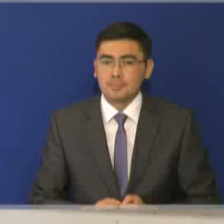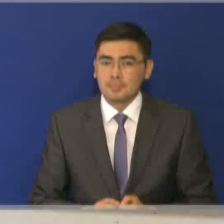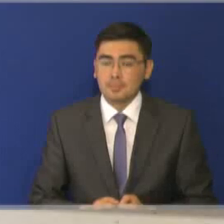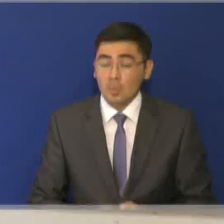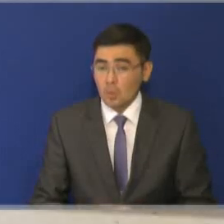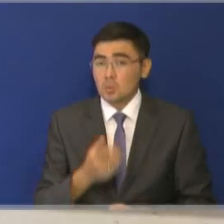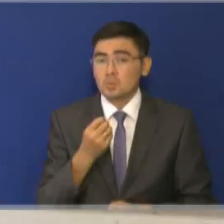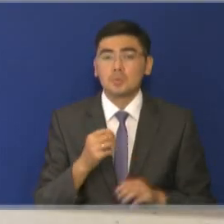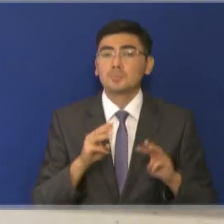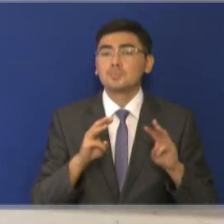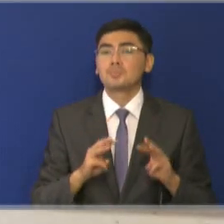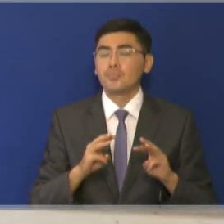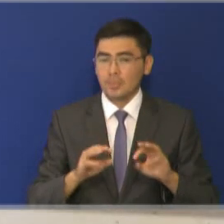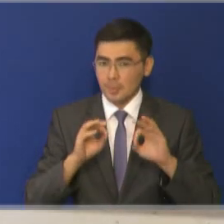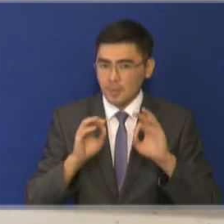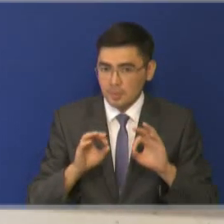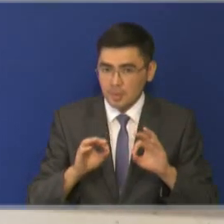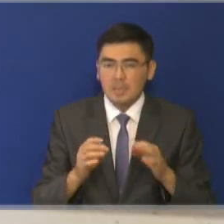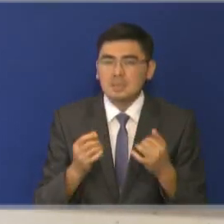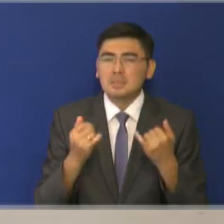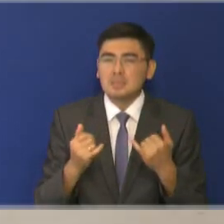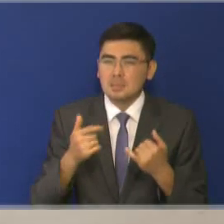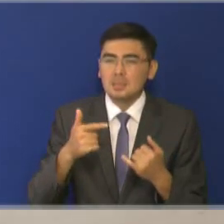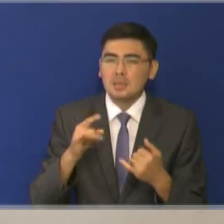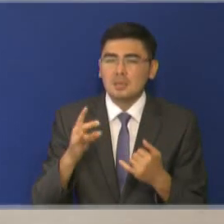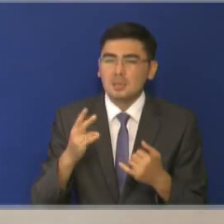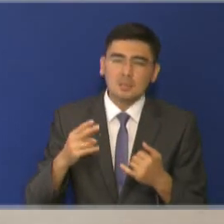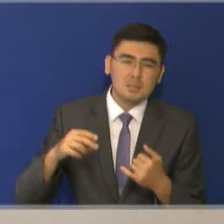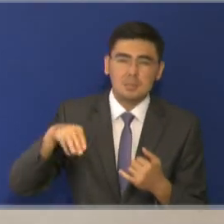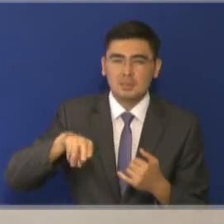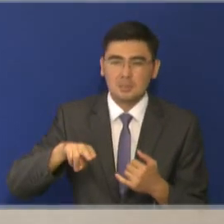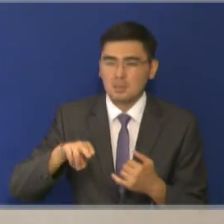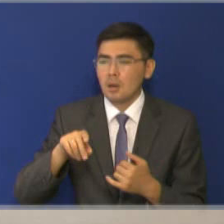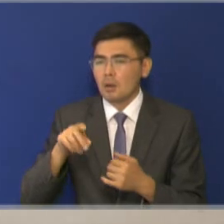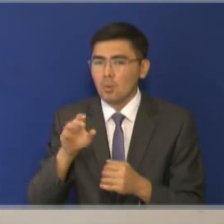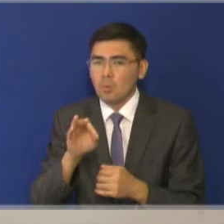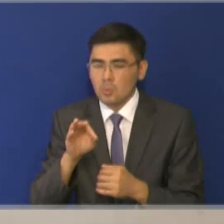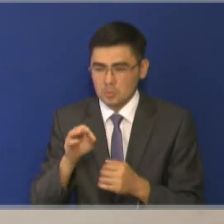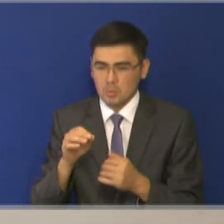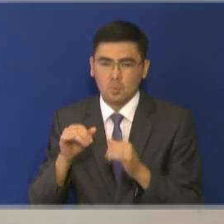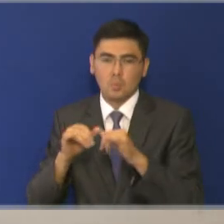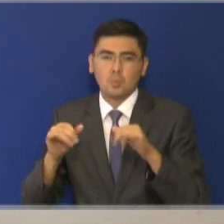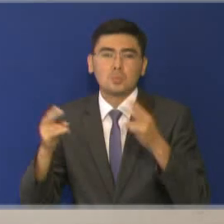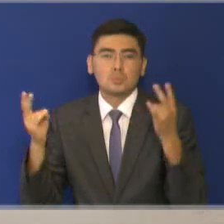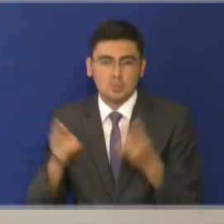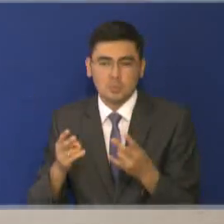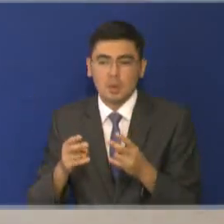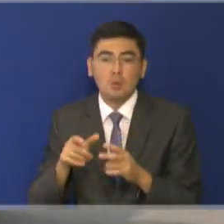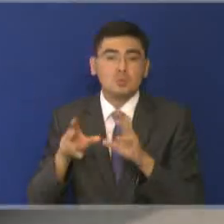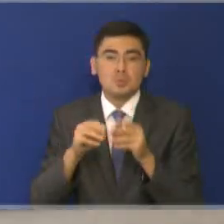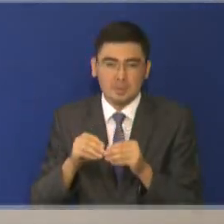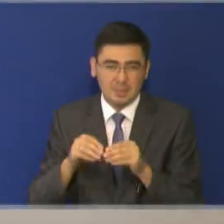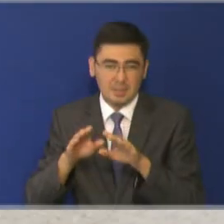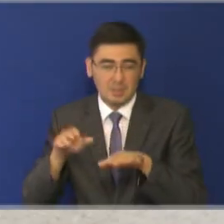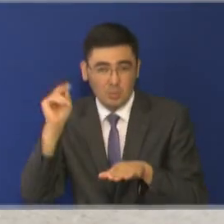Сонымен бірге министр жоғары оқу орындарындағы грант құнын өсіру туралы үкімет қаулысы қабылданғанын, бұл шараның оқытушылардың жалақысын